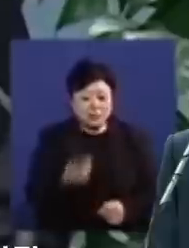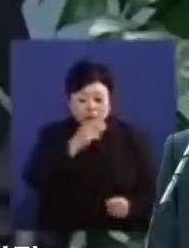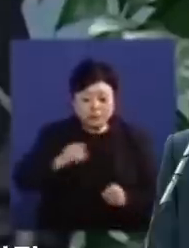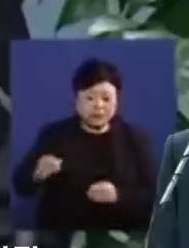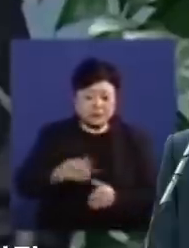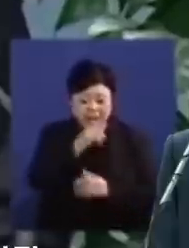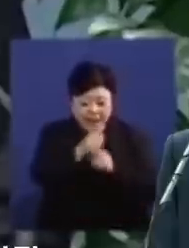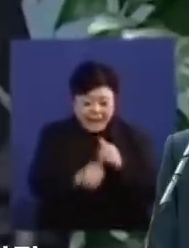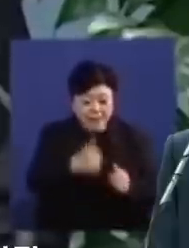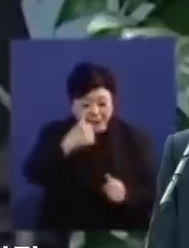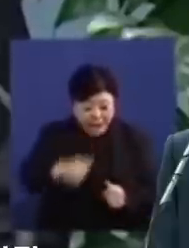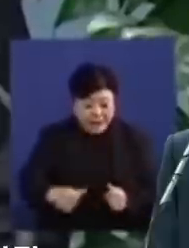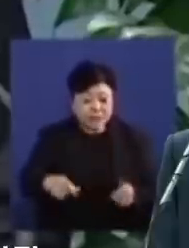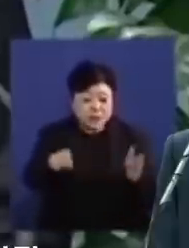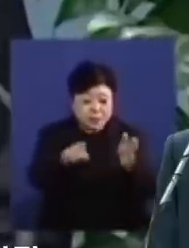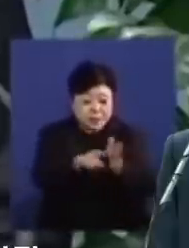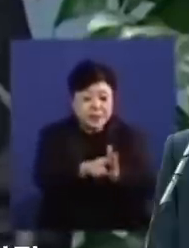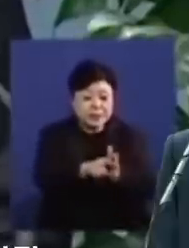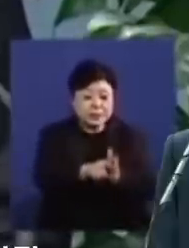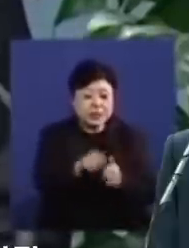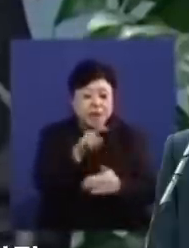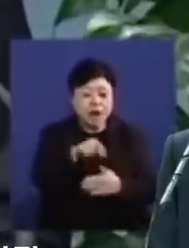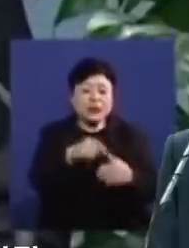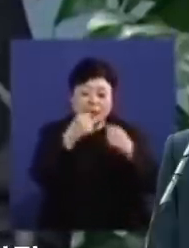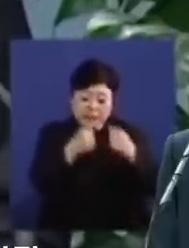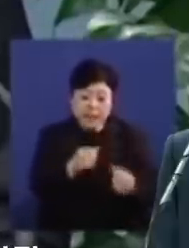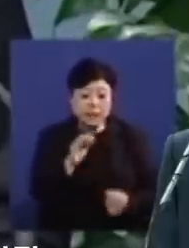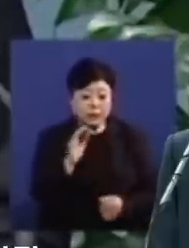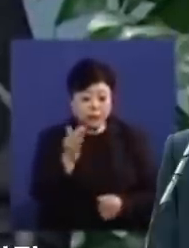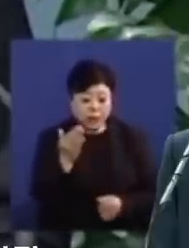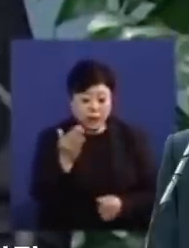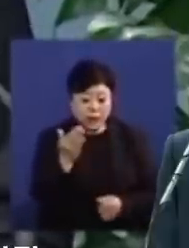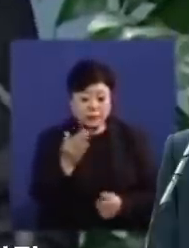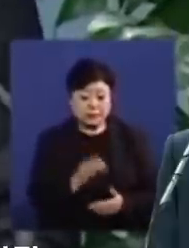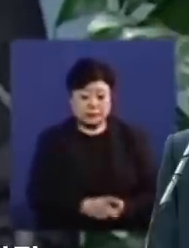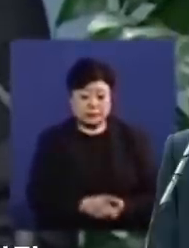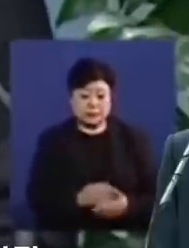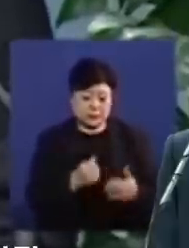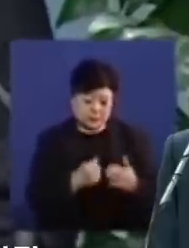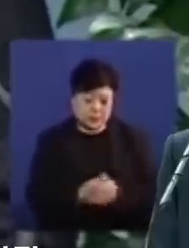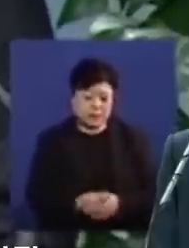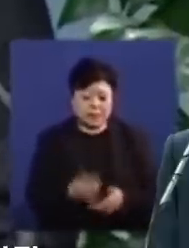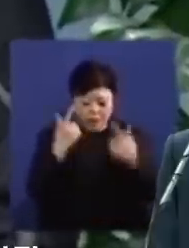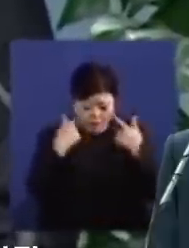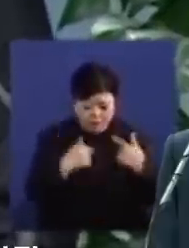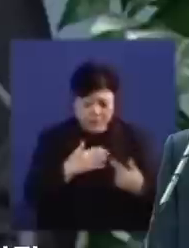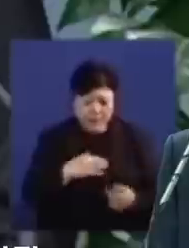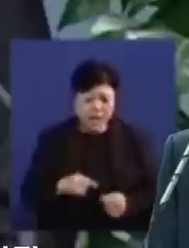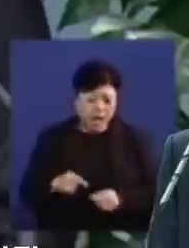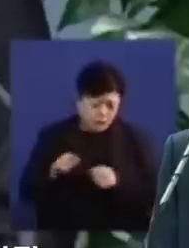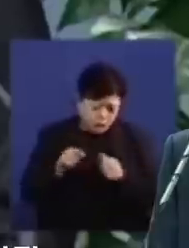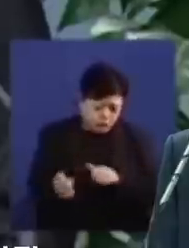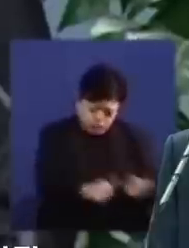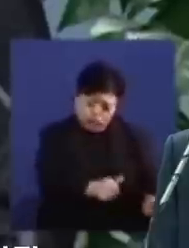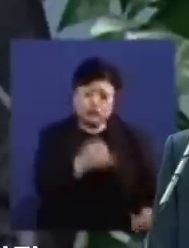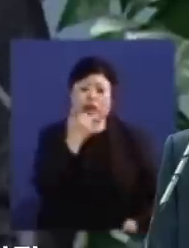버리신 하나님의 아들을 믿는 믿음 가운데 사는 것입니다. 그러니 언제 나를 죽여도